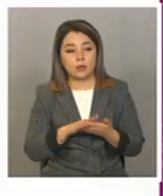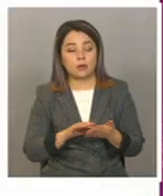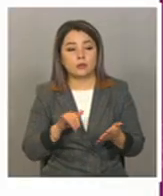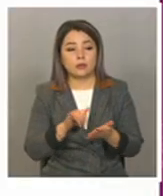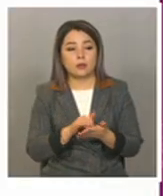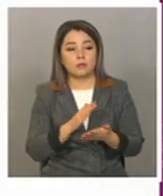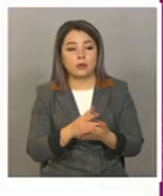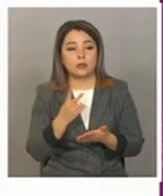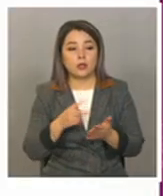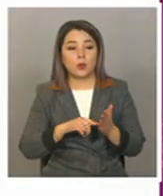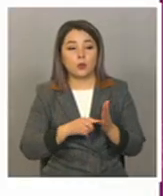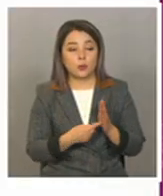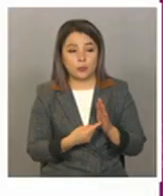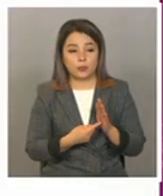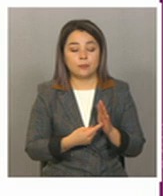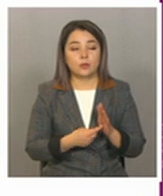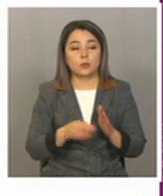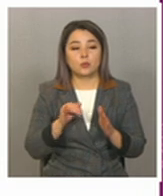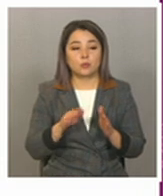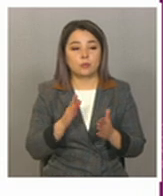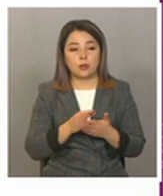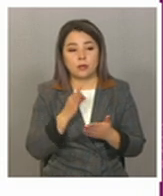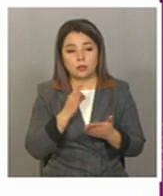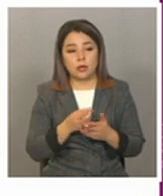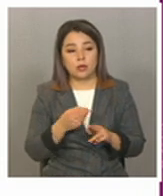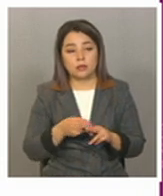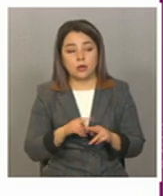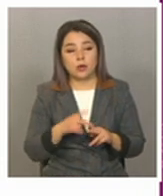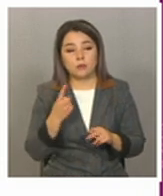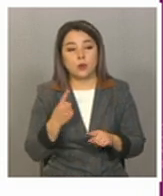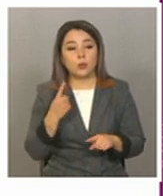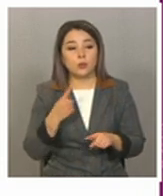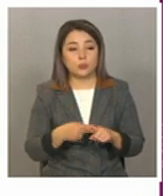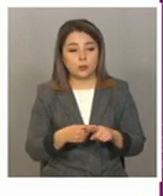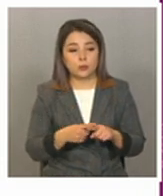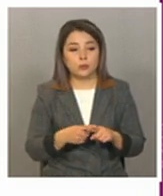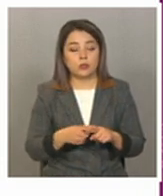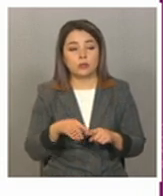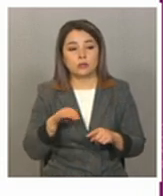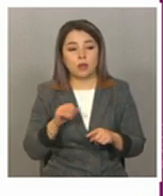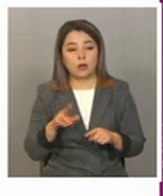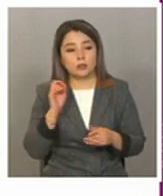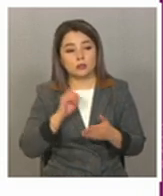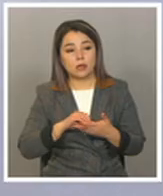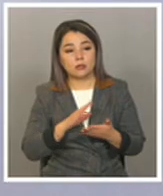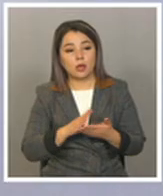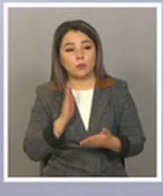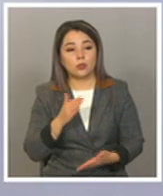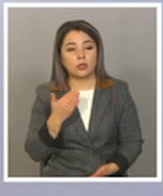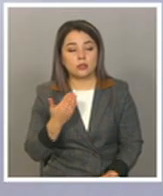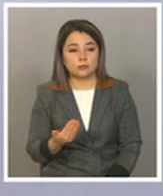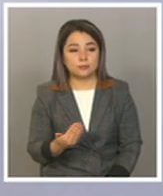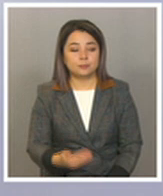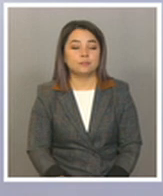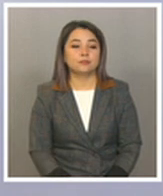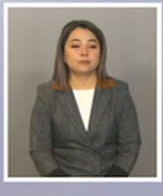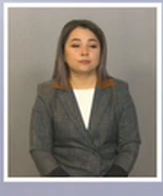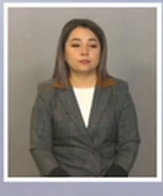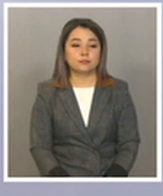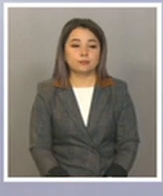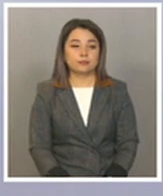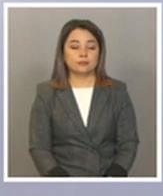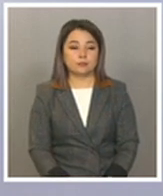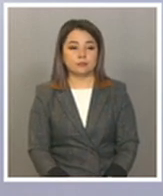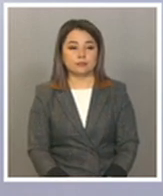2-ке көбейтіледі, жұп сан болады. Ал оған 1-ді қоссақ, ол тақсан болады. Ал оқушылар енді мына